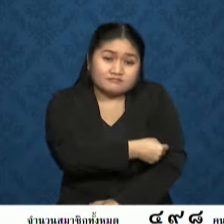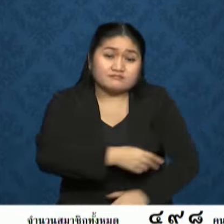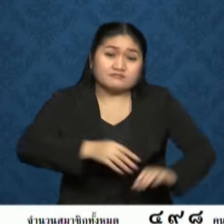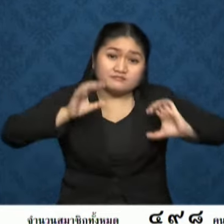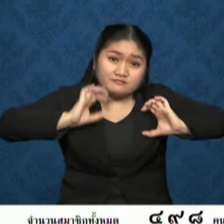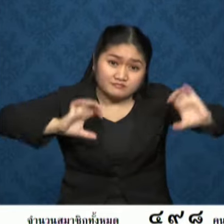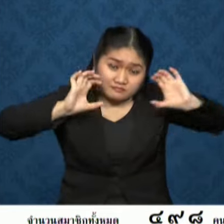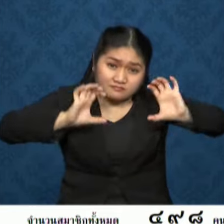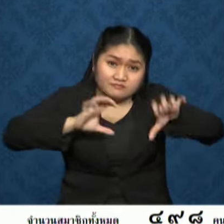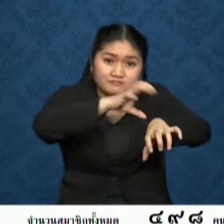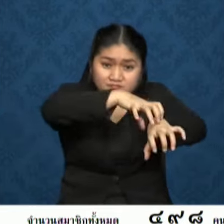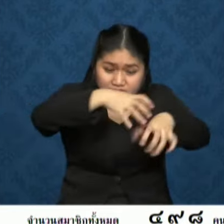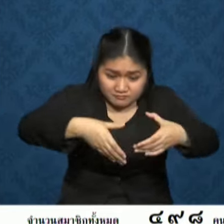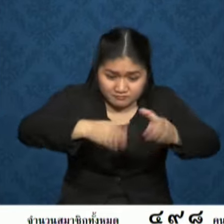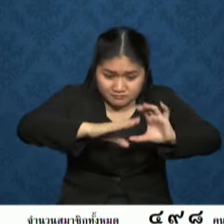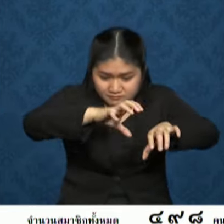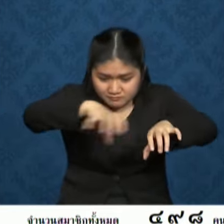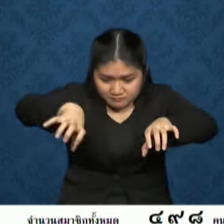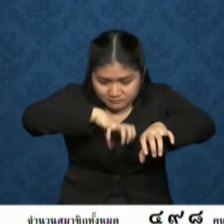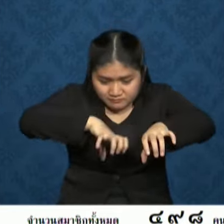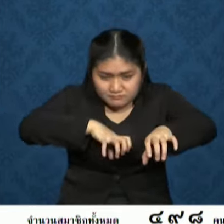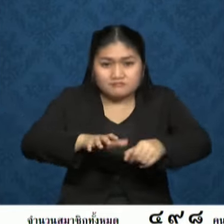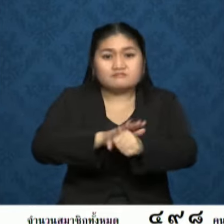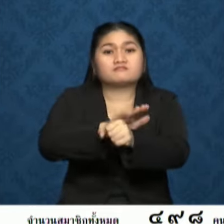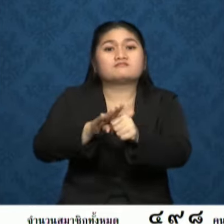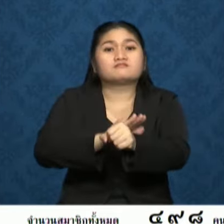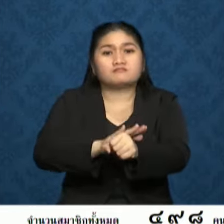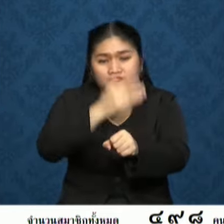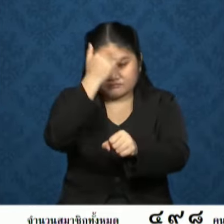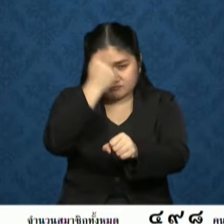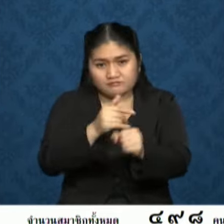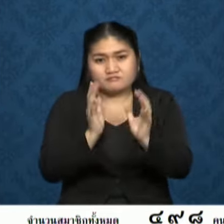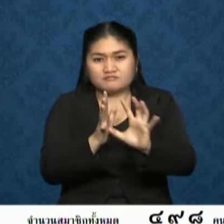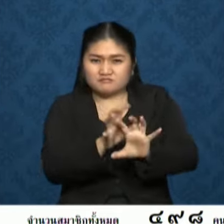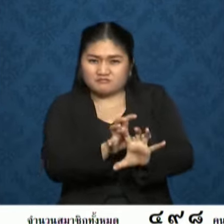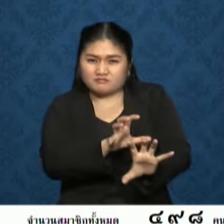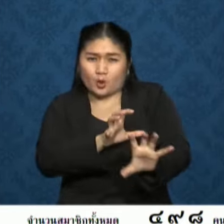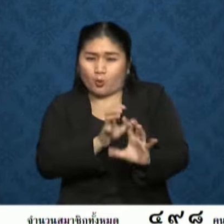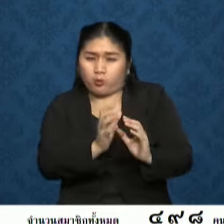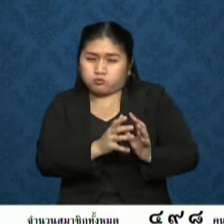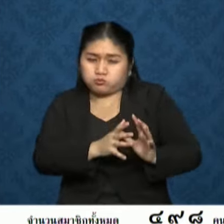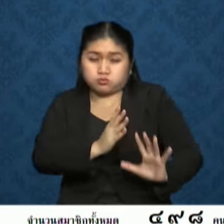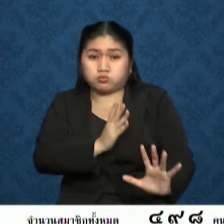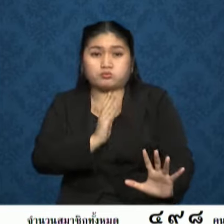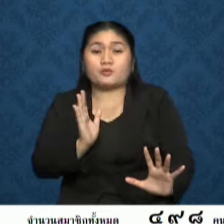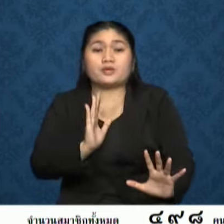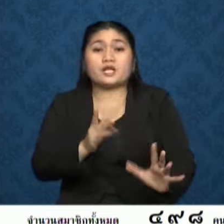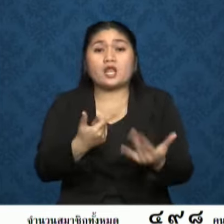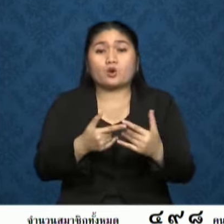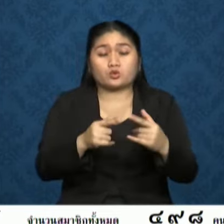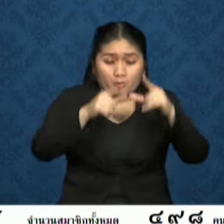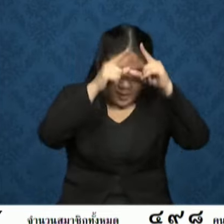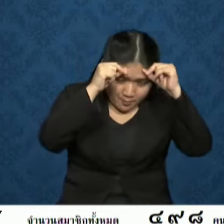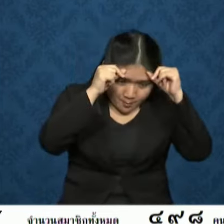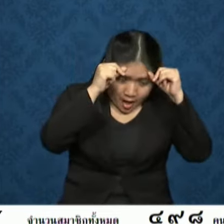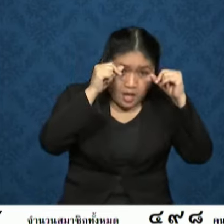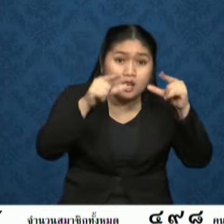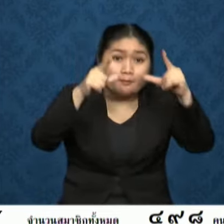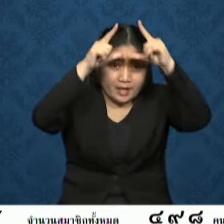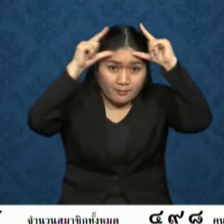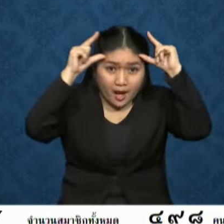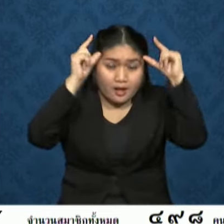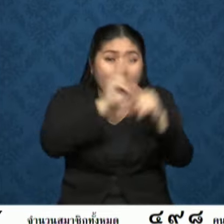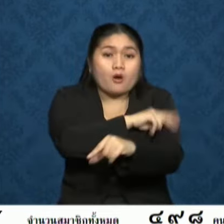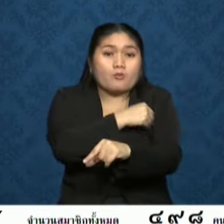ะิวุ์ LIผουมุกษแล